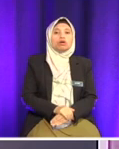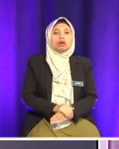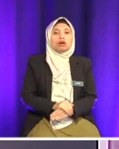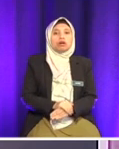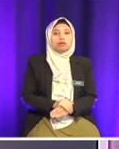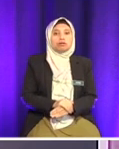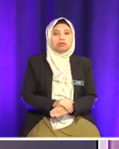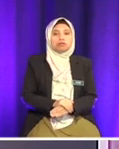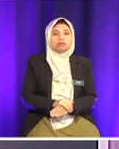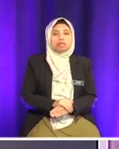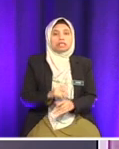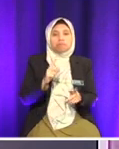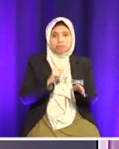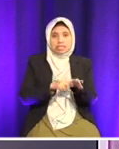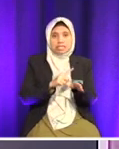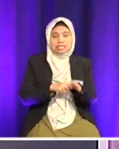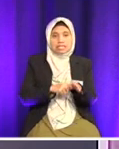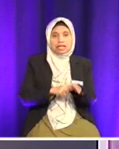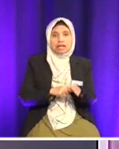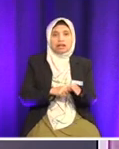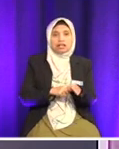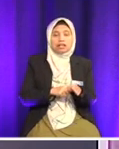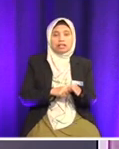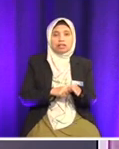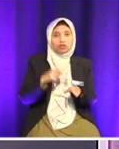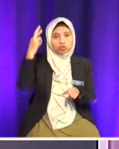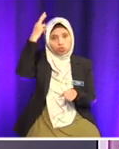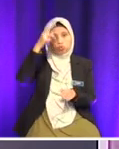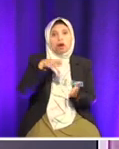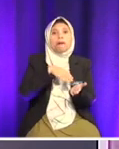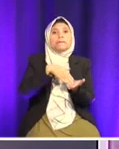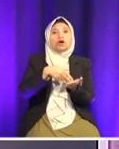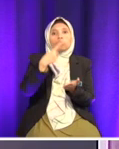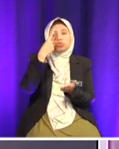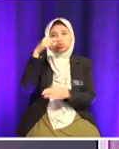Wasallam ini ketika Baginda bangun untuk